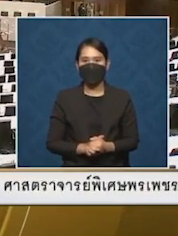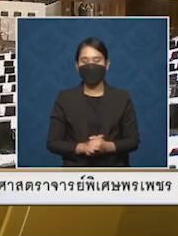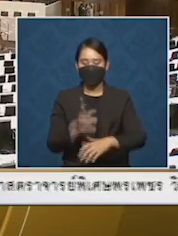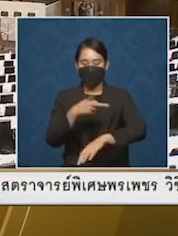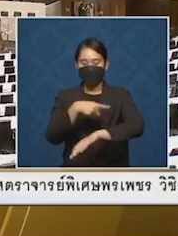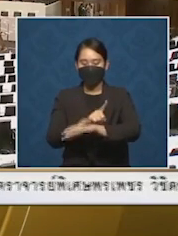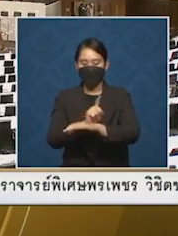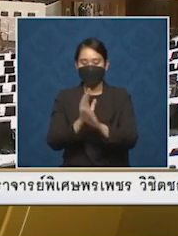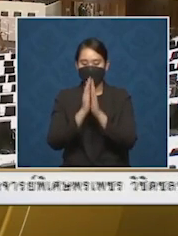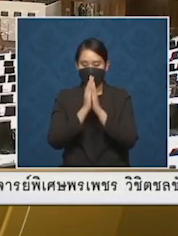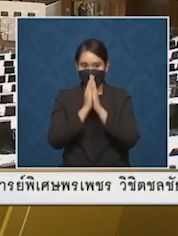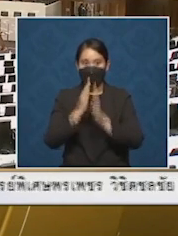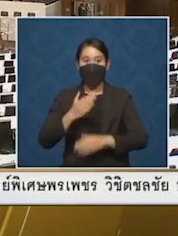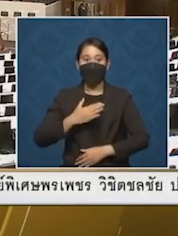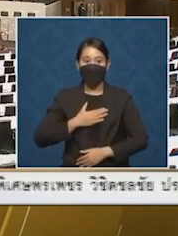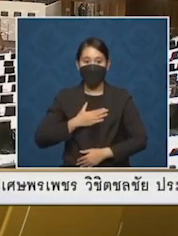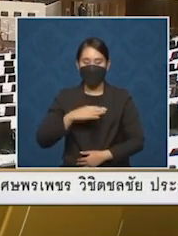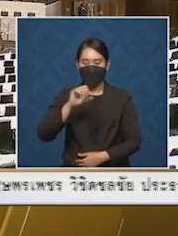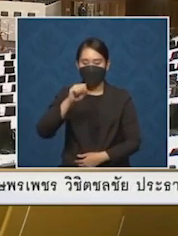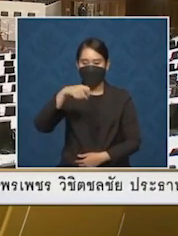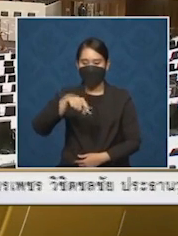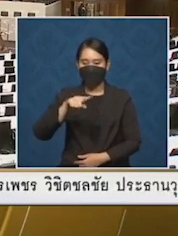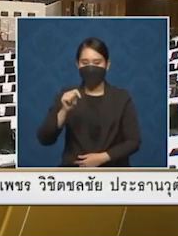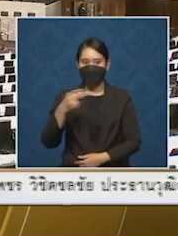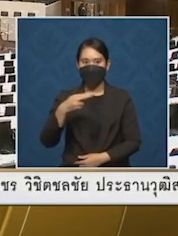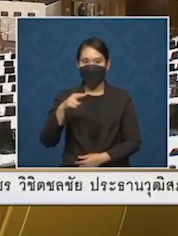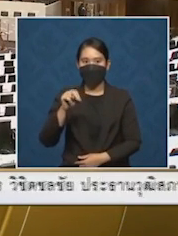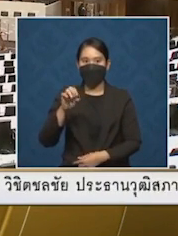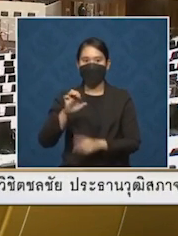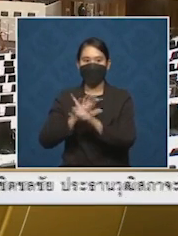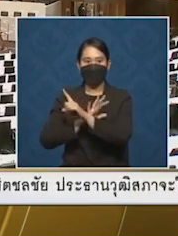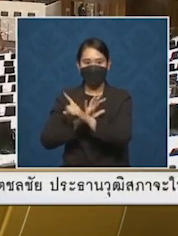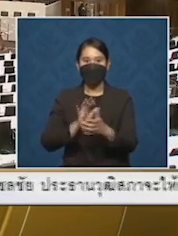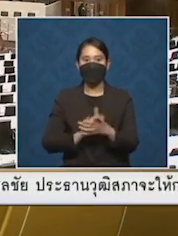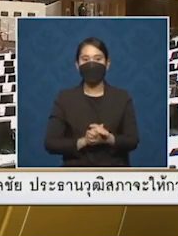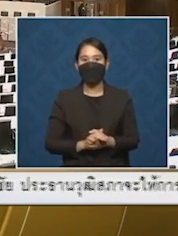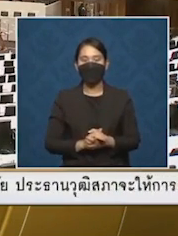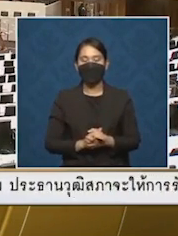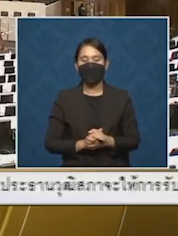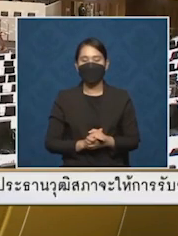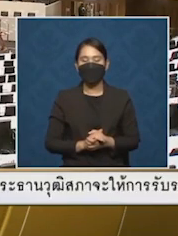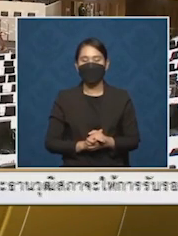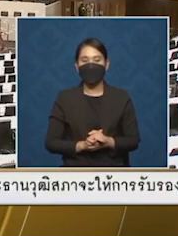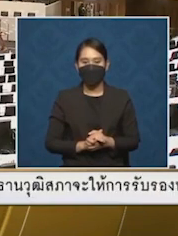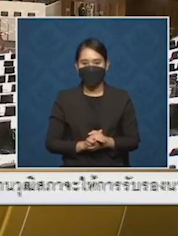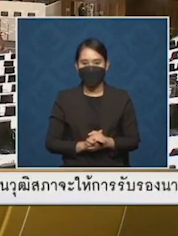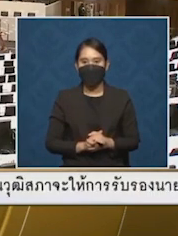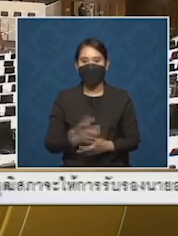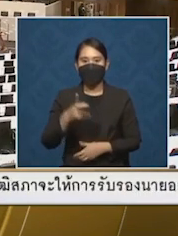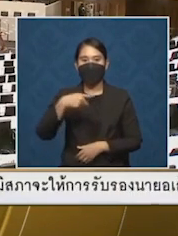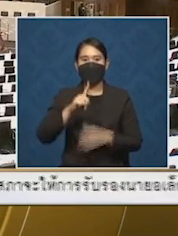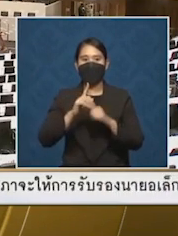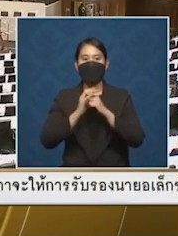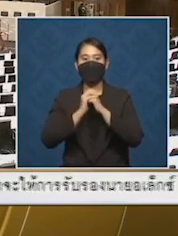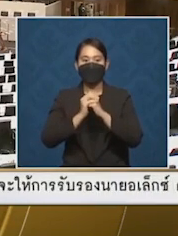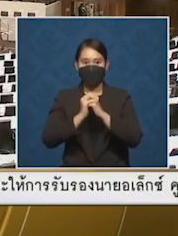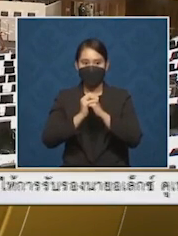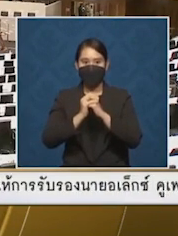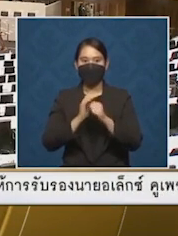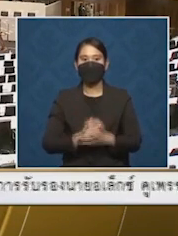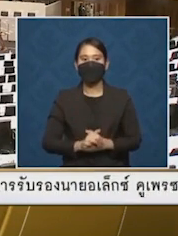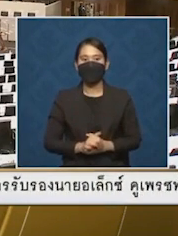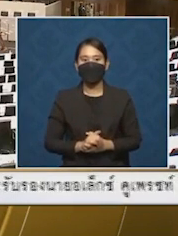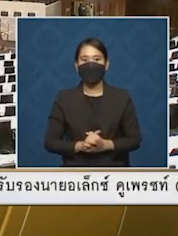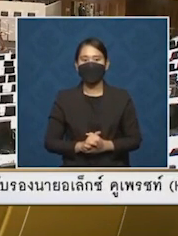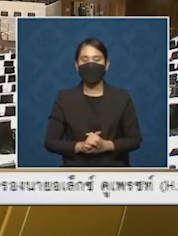อรัฐมนตรีแล้วก่อนจะพูดก่อนจะถามวันนี้ก่อนถึงพฤหัสนี้เนี่ยเ